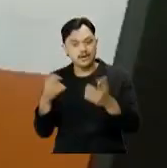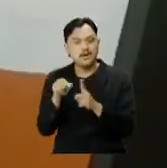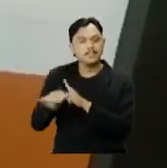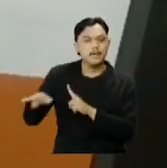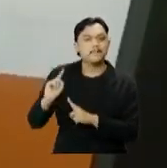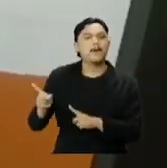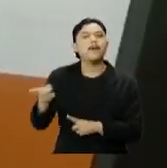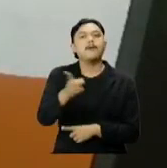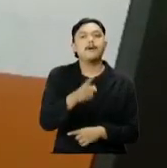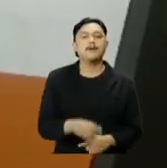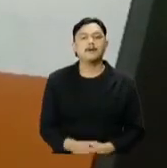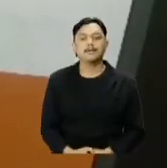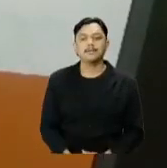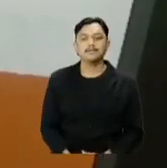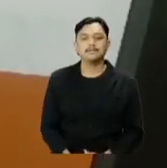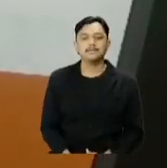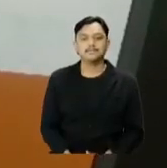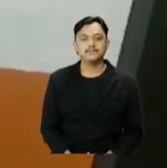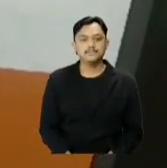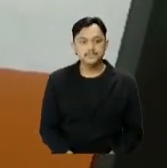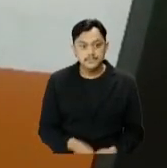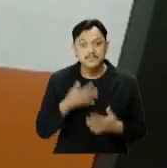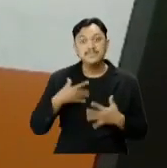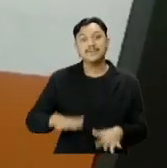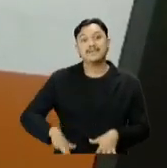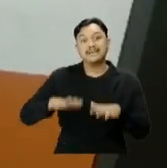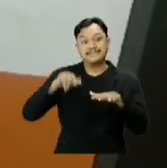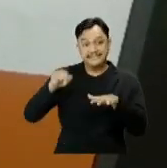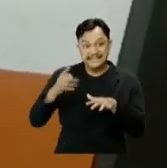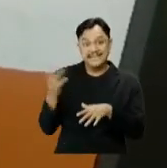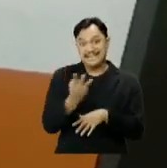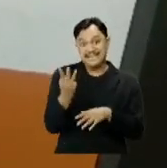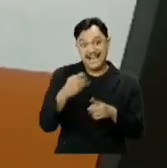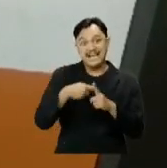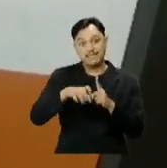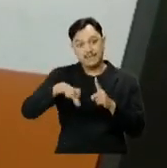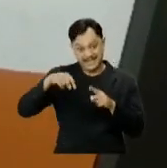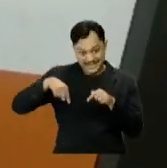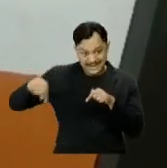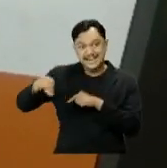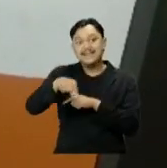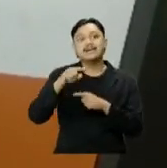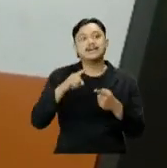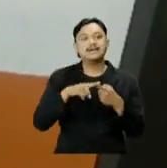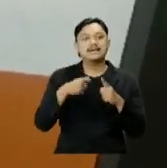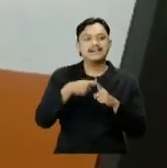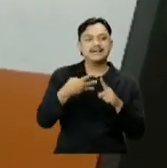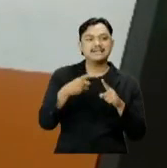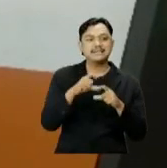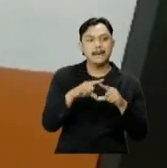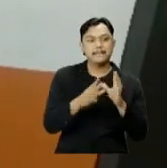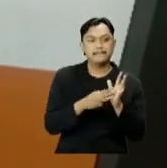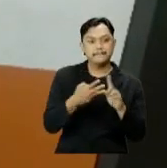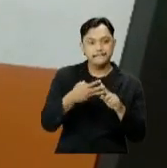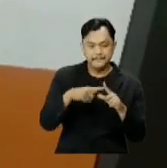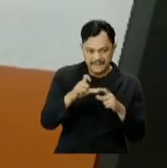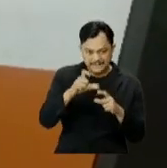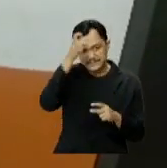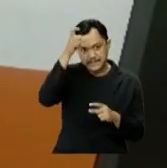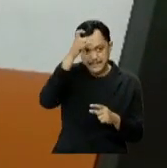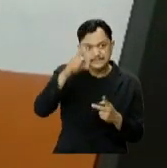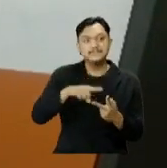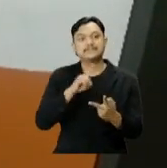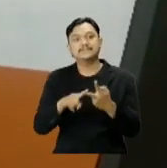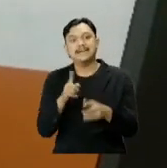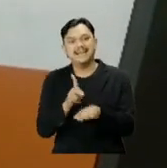Sudah terjadi bencana banjir di 3 kabupaten, yaitu Kabupaten Sambas, Kabupaten Bengkayang, dan Kabupaten